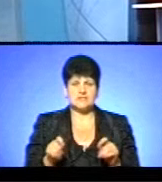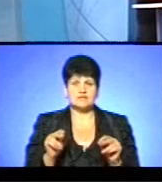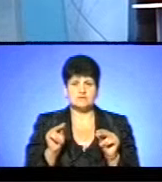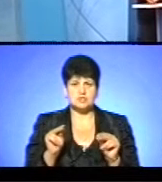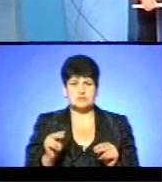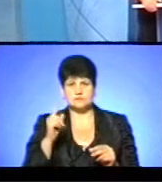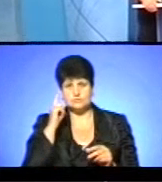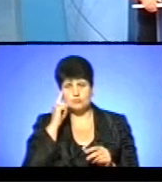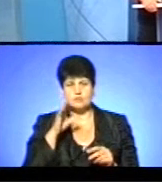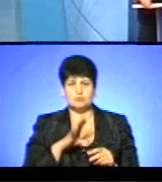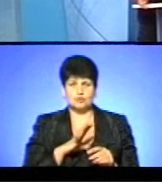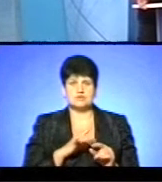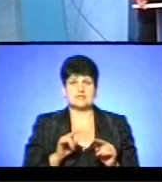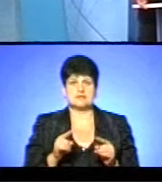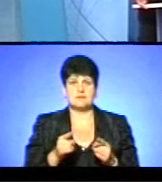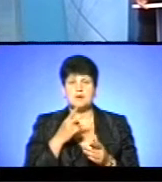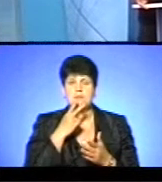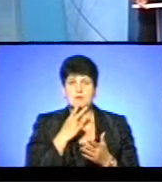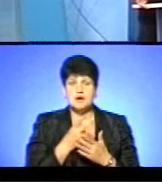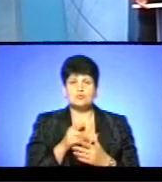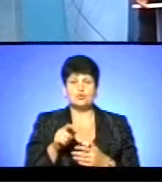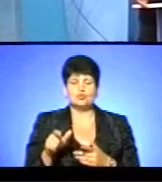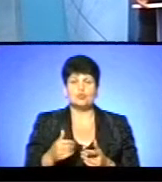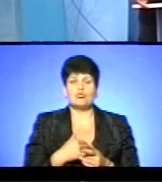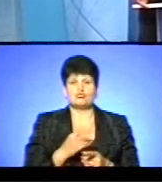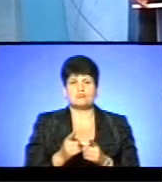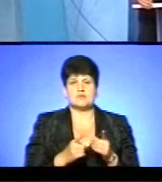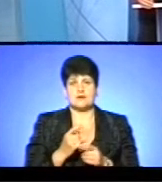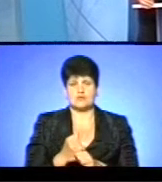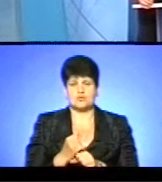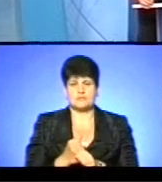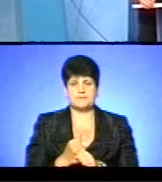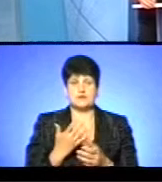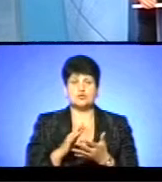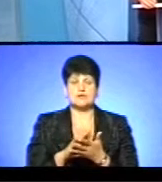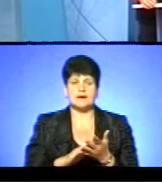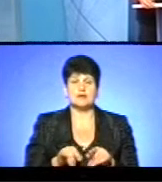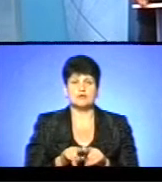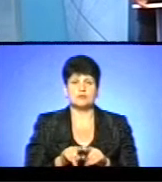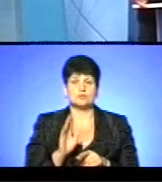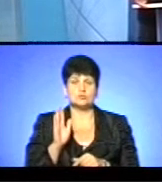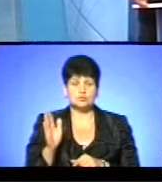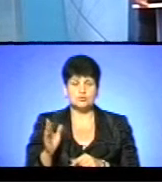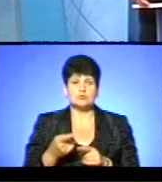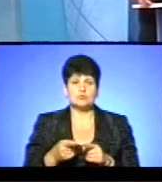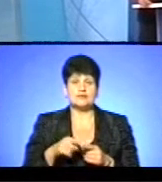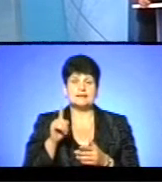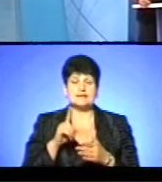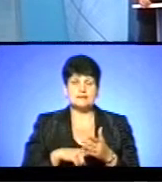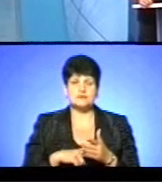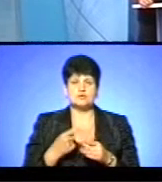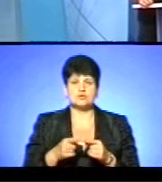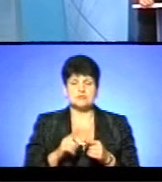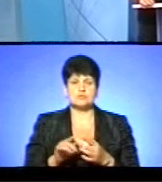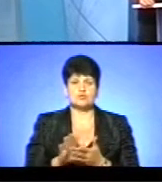оце якраз відбулося це затримання. Тобто ми бачимо, що такі люди хочуть щось зміняти, робити. Якщо так далі буде, то надіємося, що таки зачистимо цю